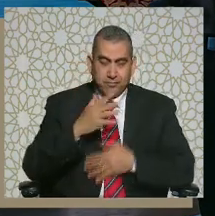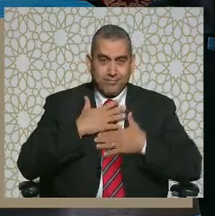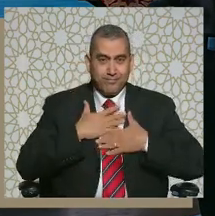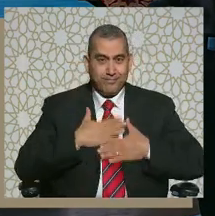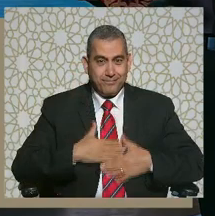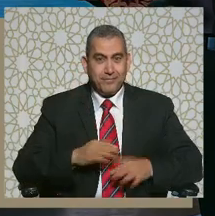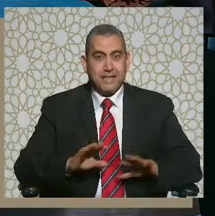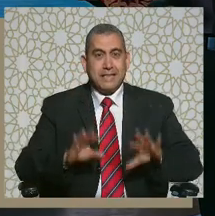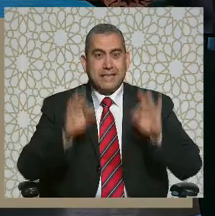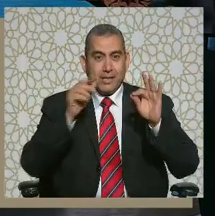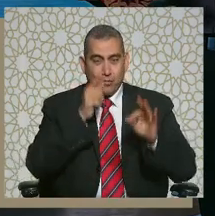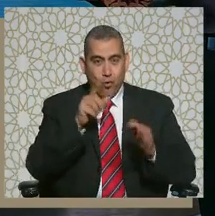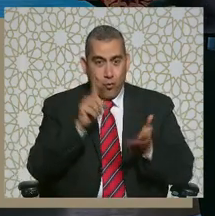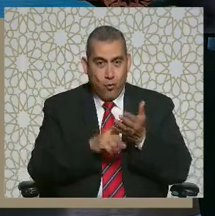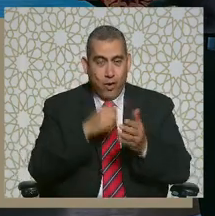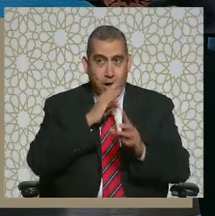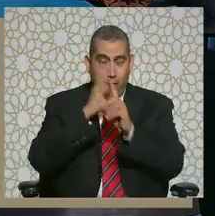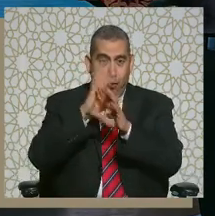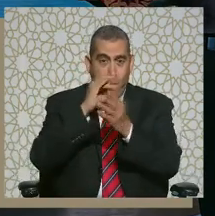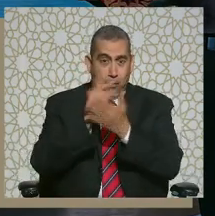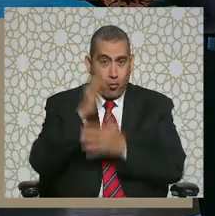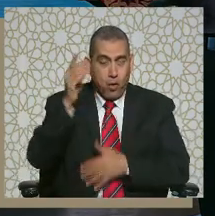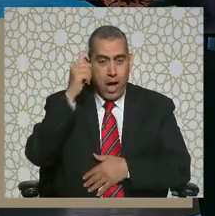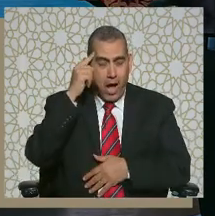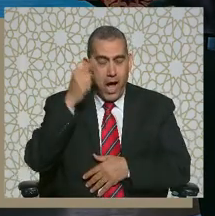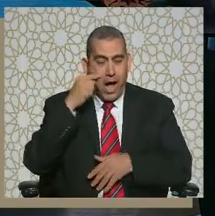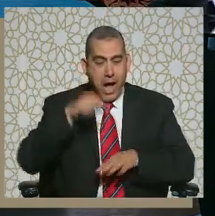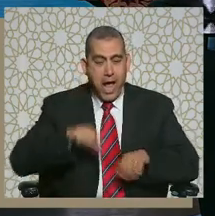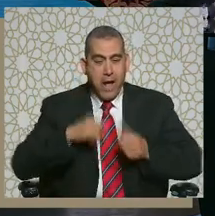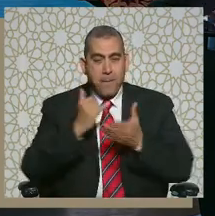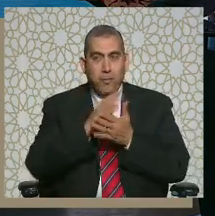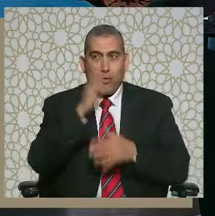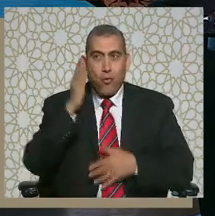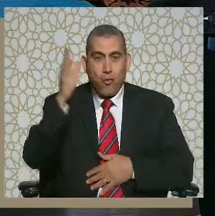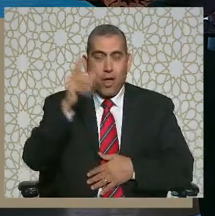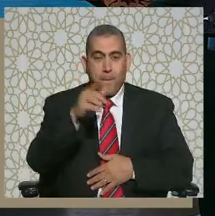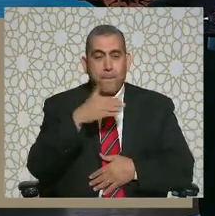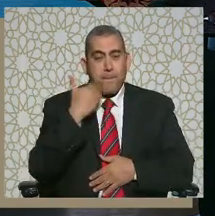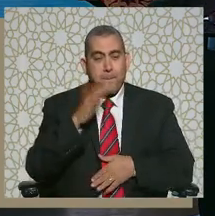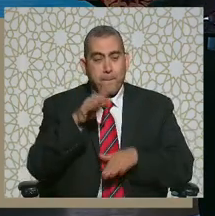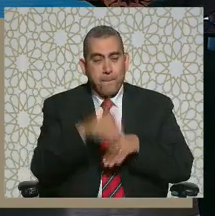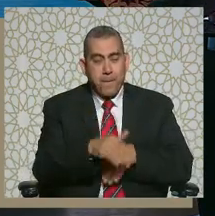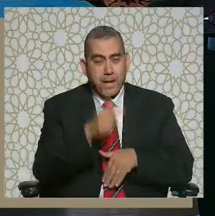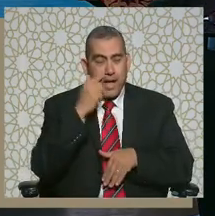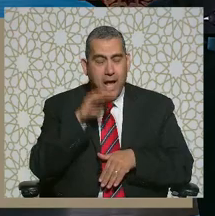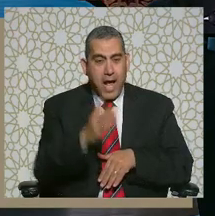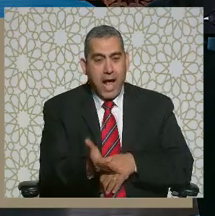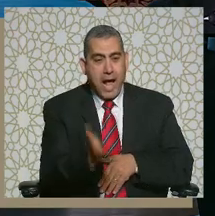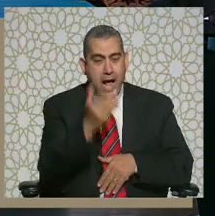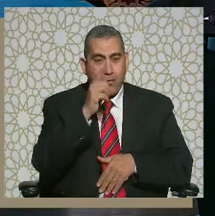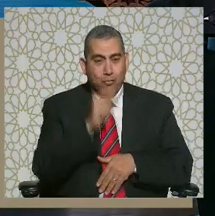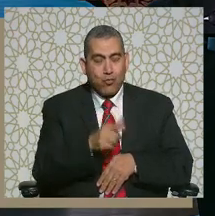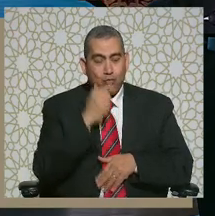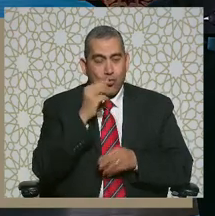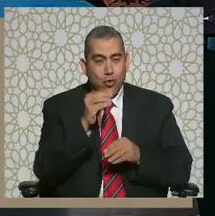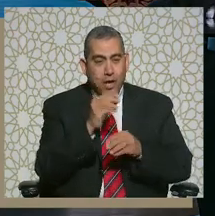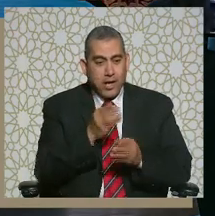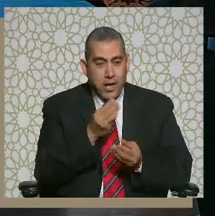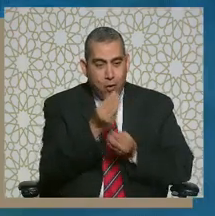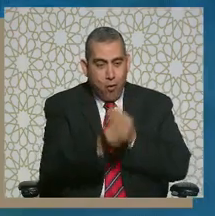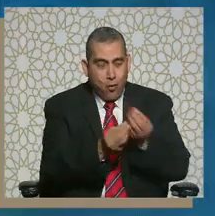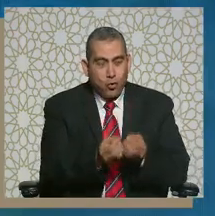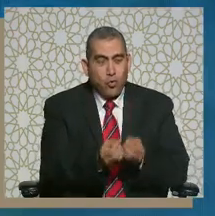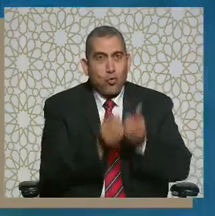لانسا على الحياه هتكون من عند الله او من كان ميتا فاحييناه وجعلنا له نورا يمشي به في